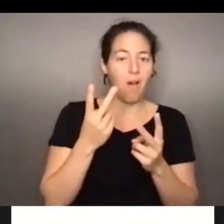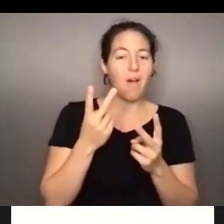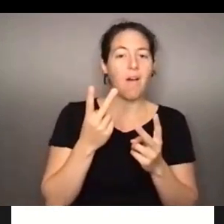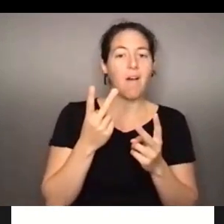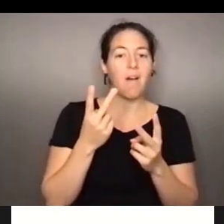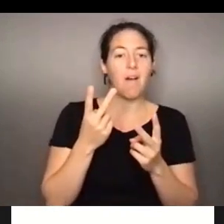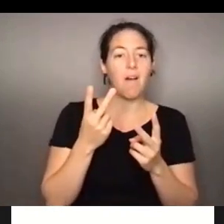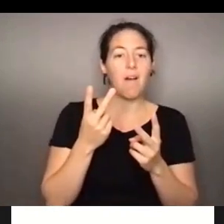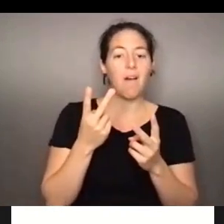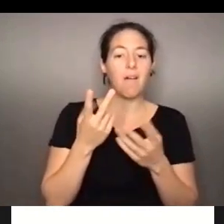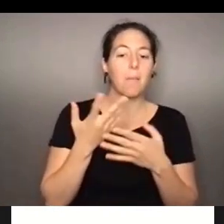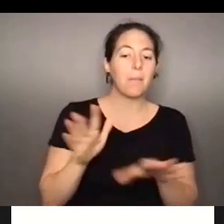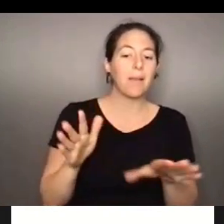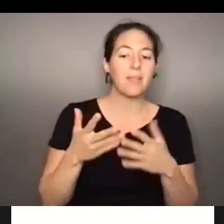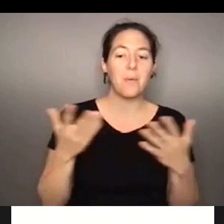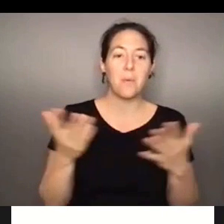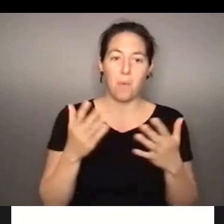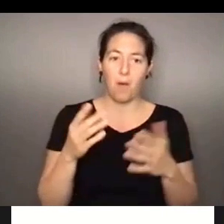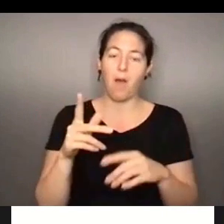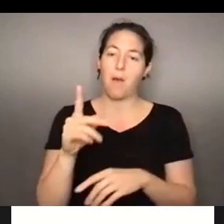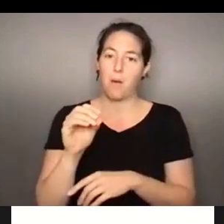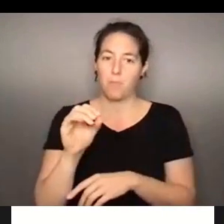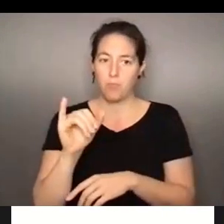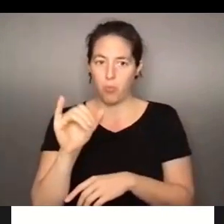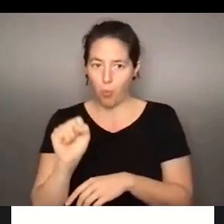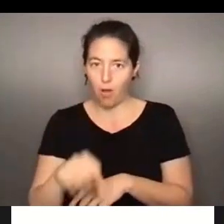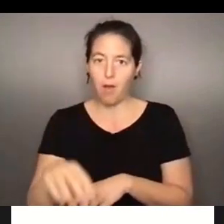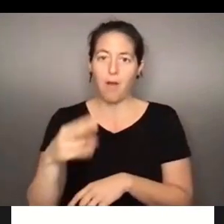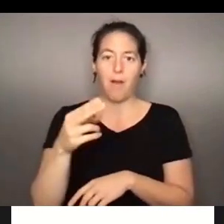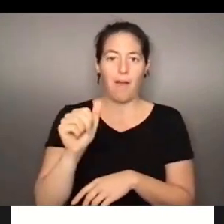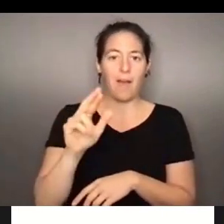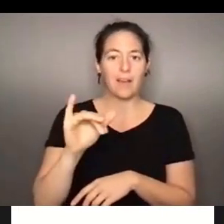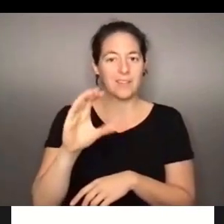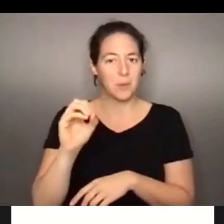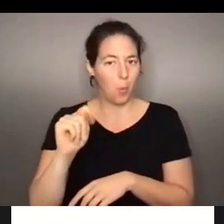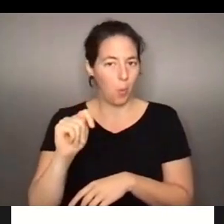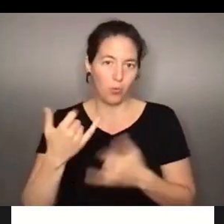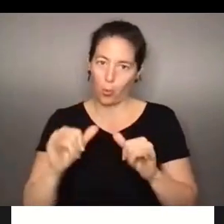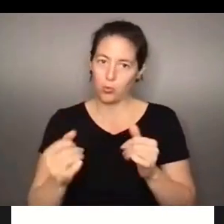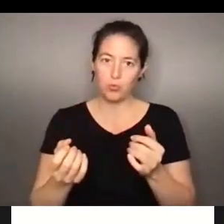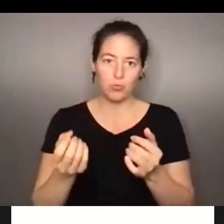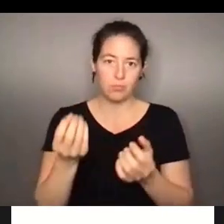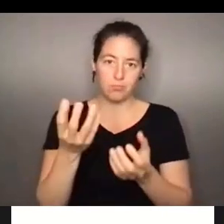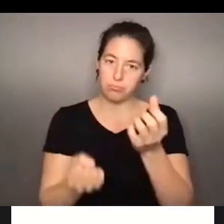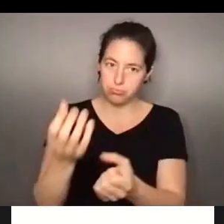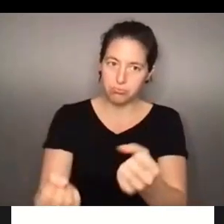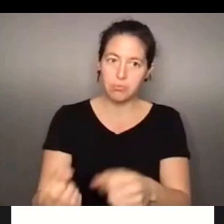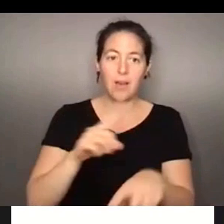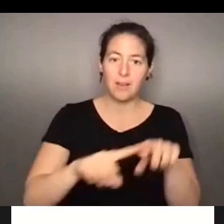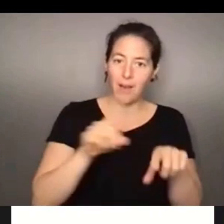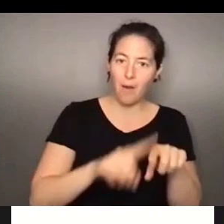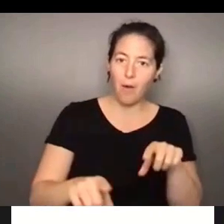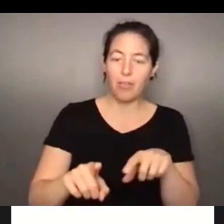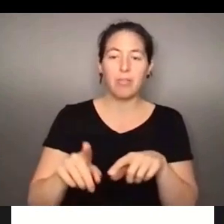qu'est-ce qui est prêt. Donc, on va avoir encore les pois, les haricots qui continuent d'arriver, hein? Les carottes, les